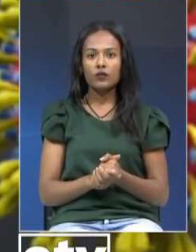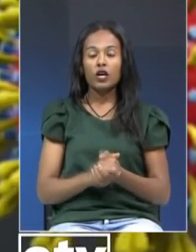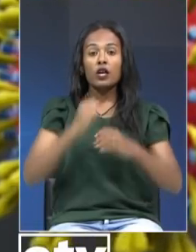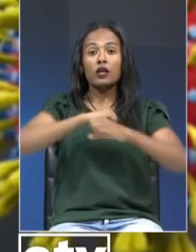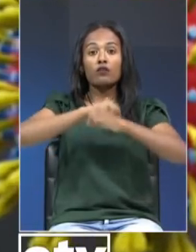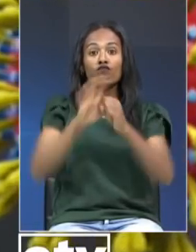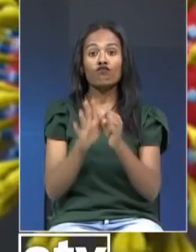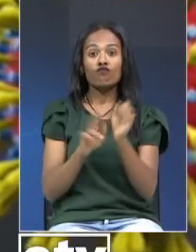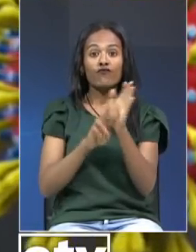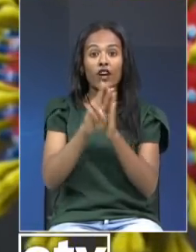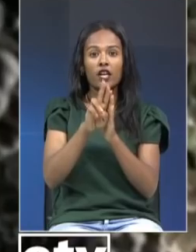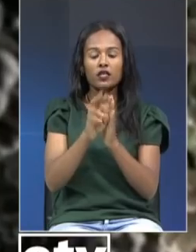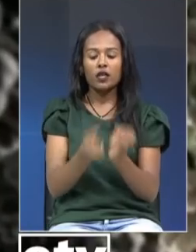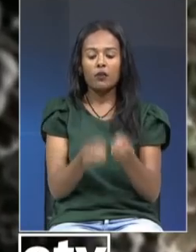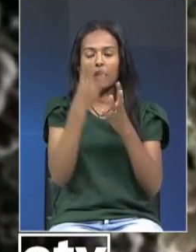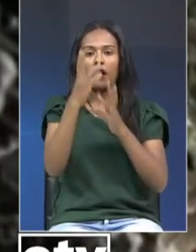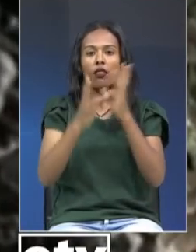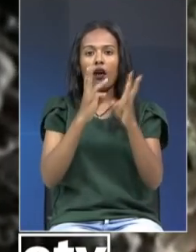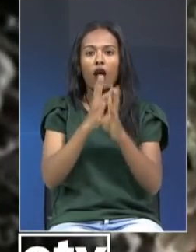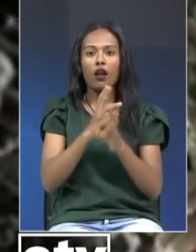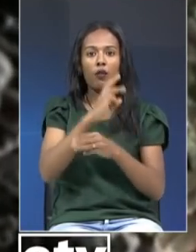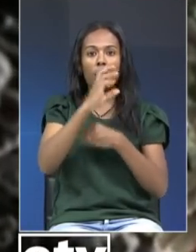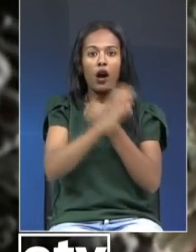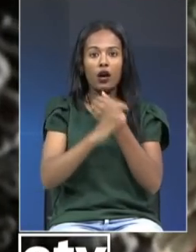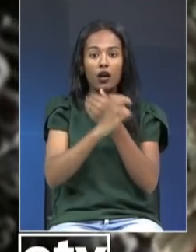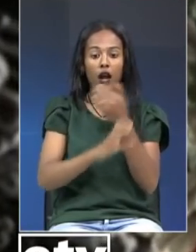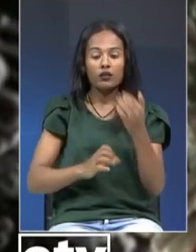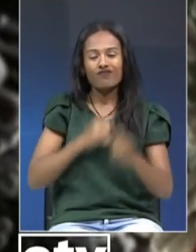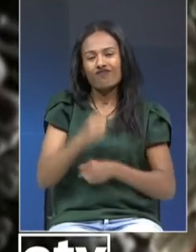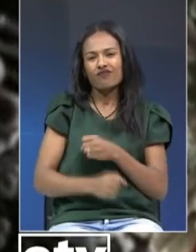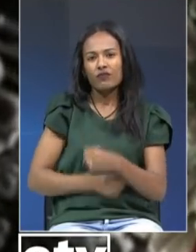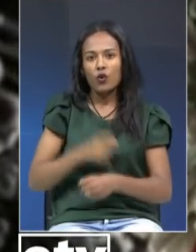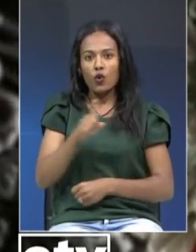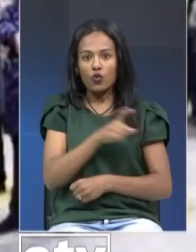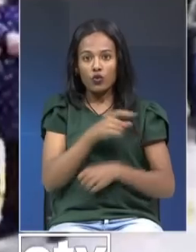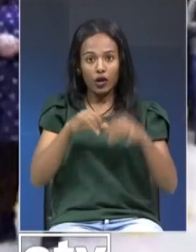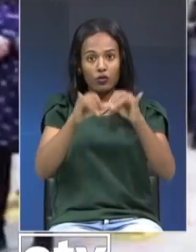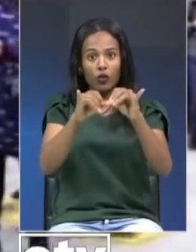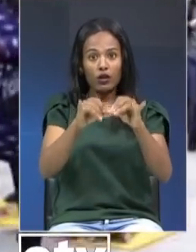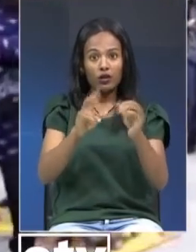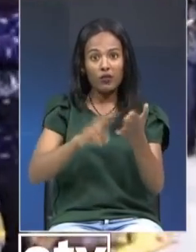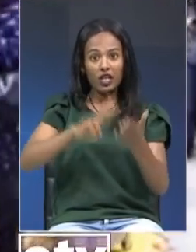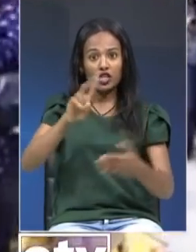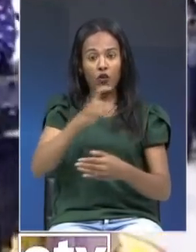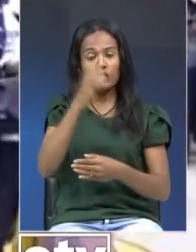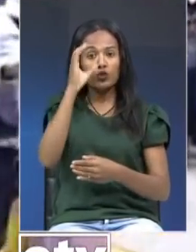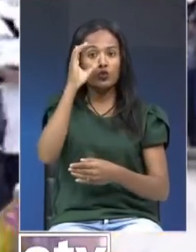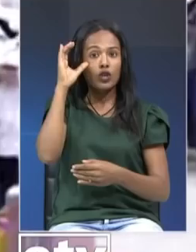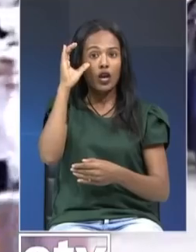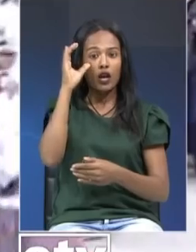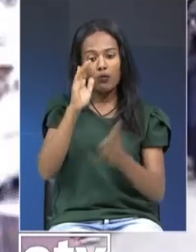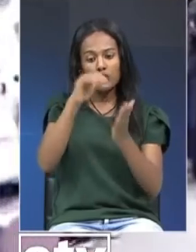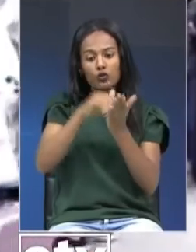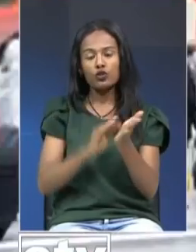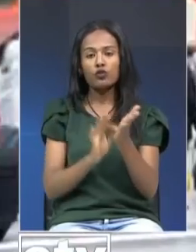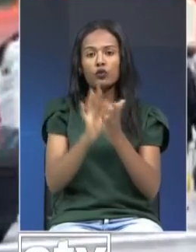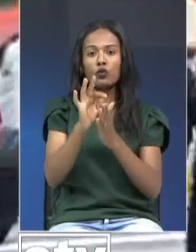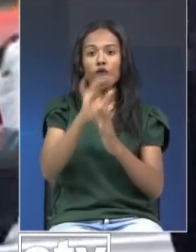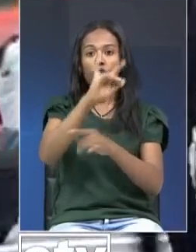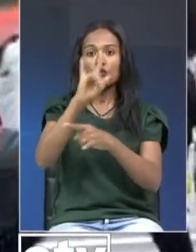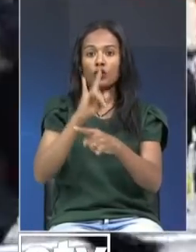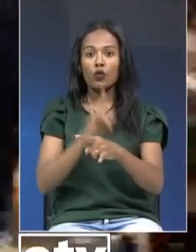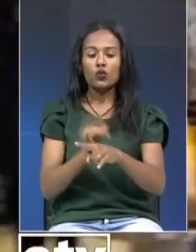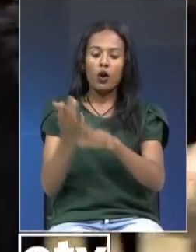የኮሮና ቫይረስ የበርካታ ዓለም ሀገራት ስጋት ከሆነ ሰነባብቷል። የቫይረሱ መነሻ የሆነችው ቻይና ታዲያ በሺዎች የሚቆጠሩ